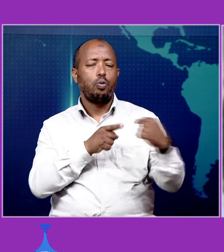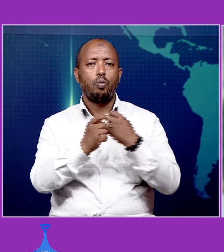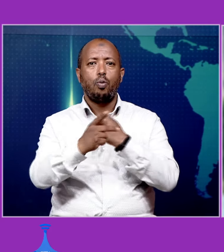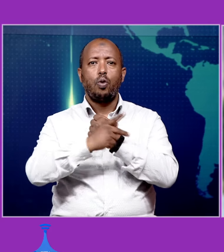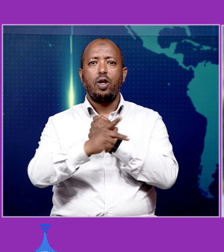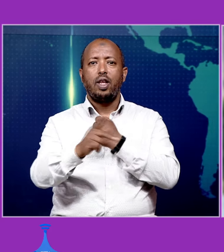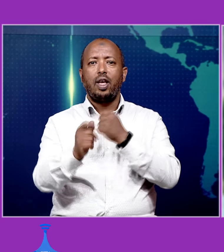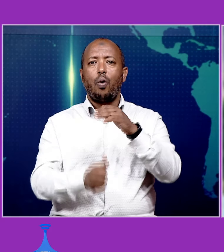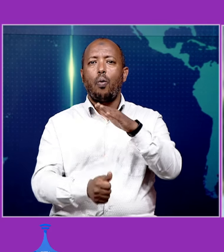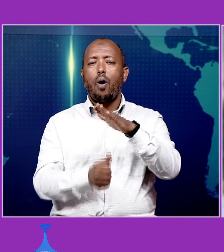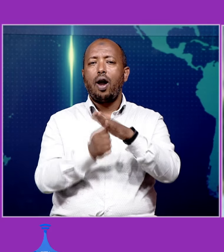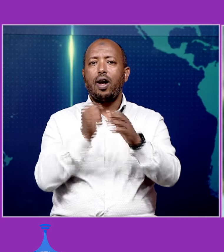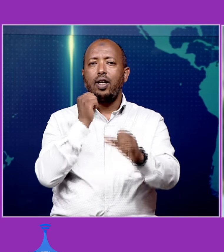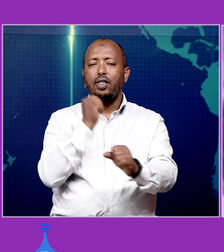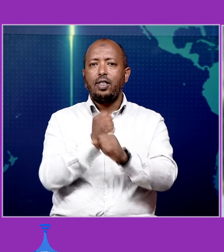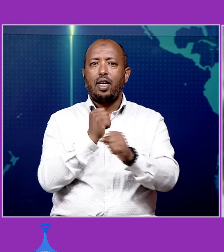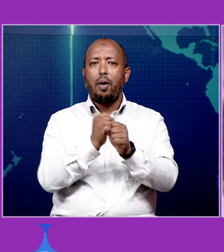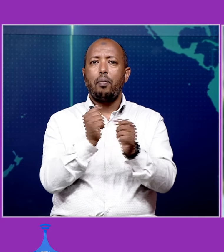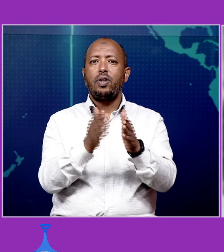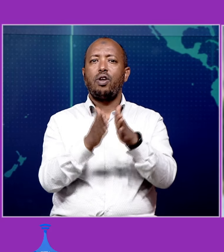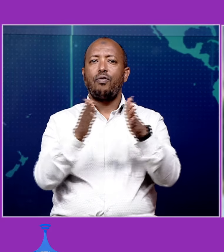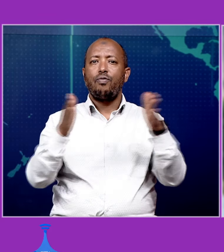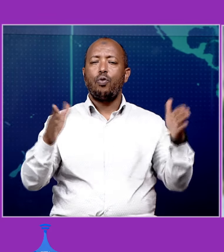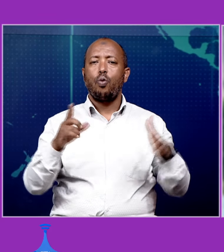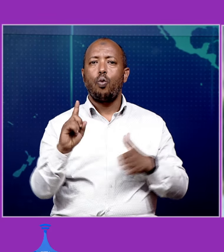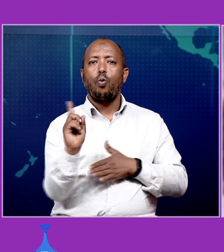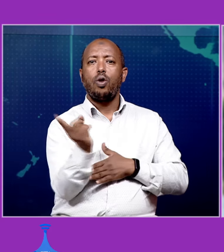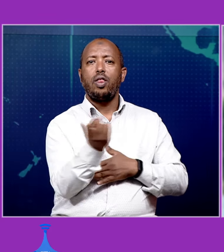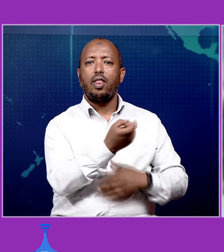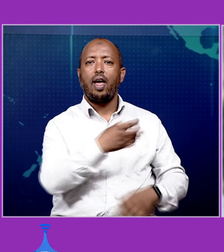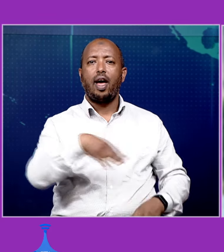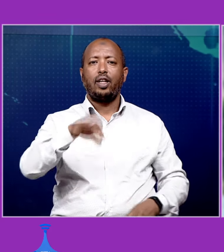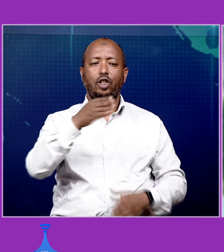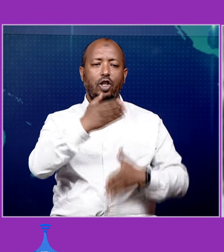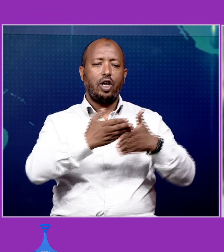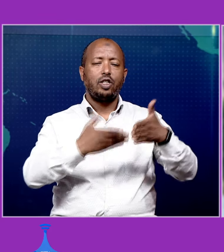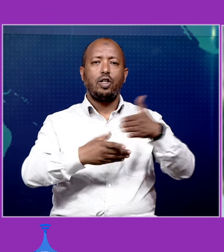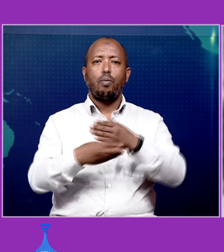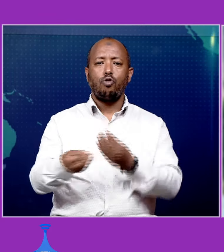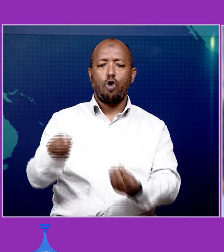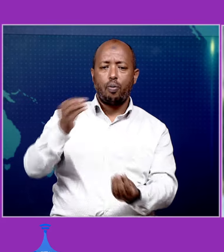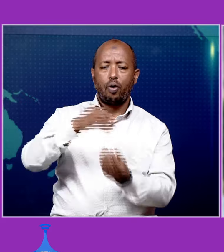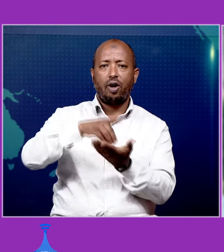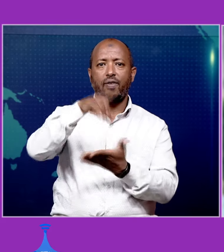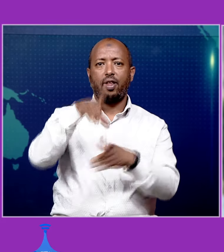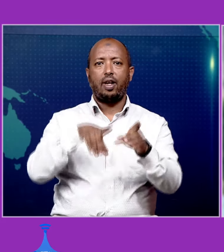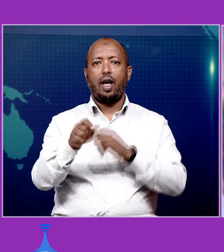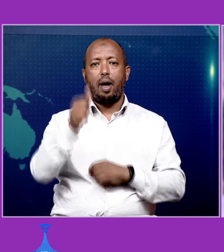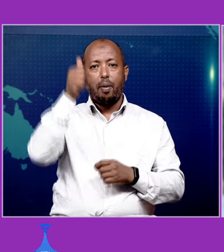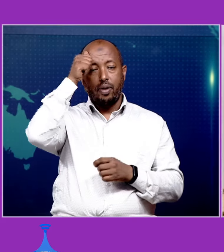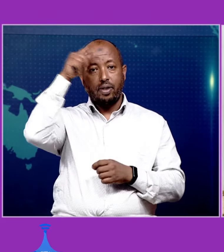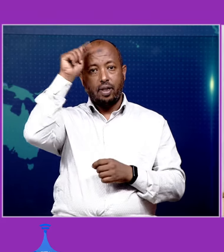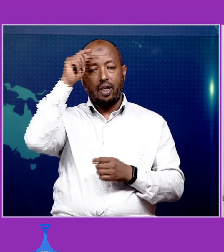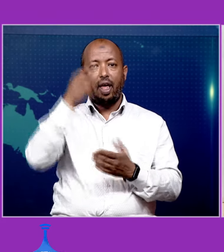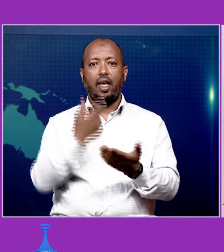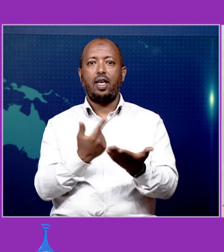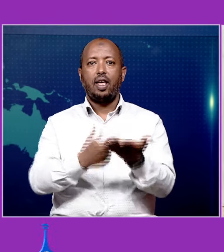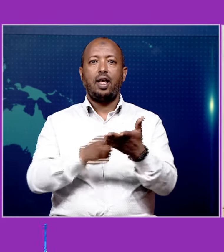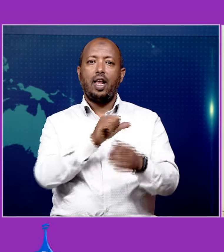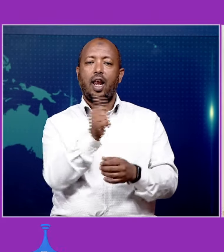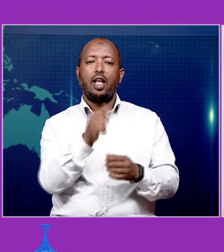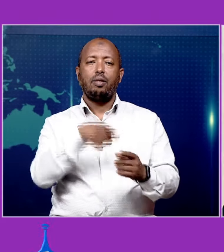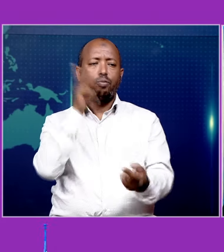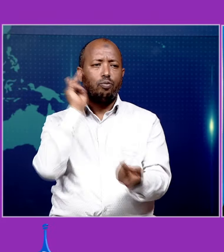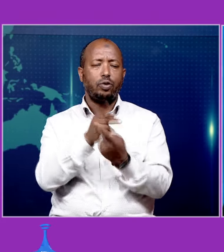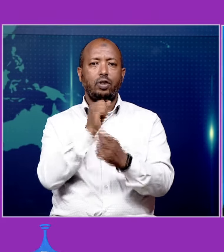አድማስ ያሰፋ ደረጃውን ደግሞ ከፍ ያደረገ ነው። አምባሳደር ታዬ ሌላኛው ስኬታማ ስራ ብለው